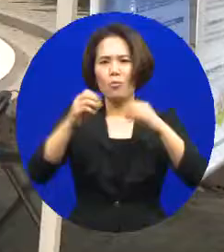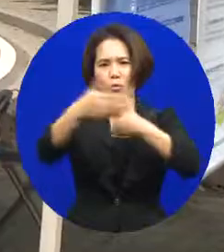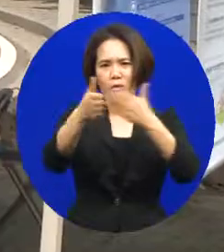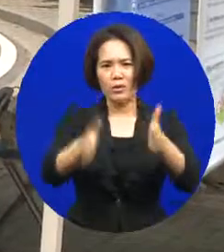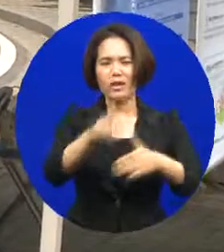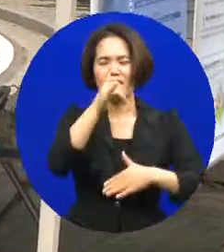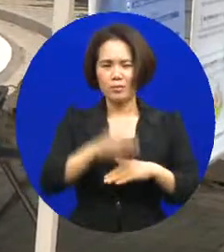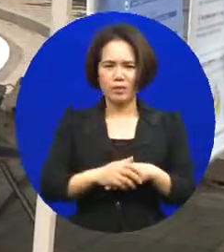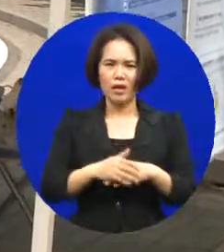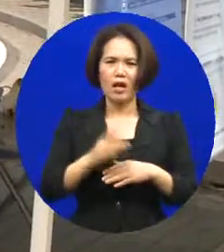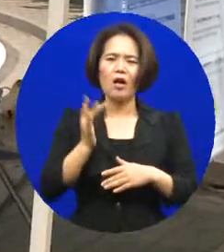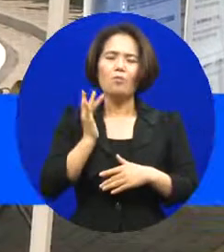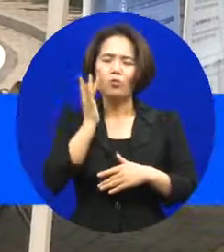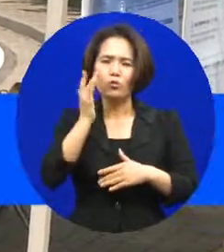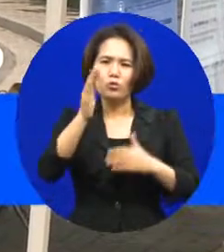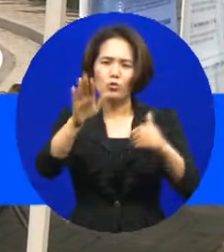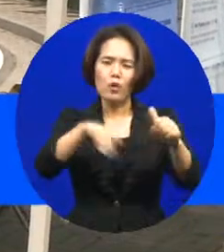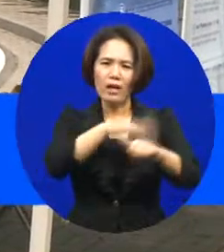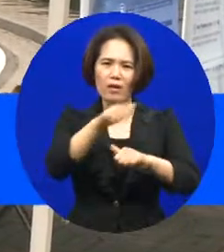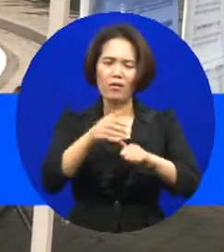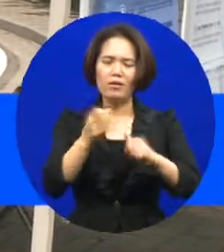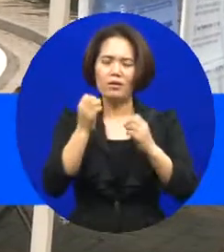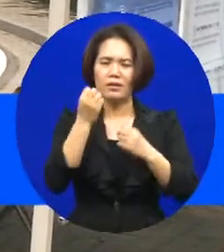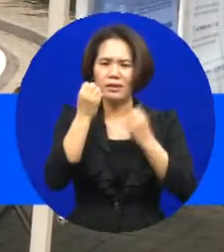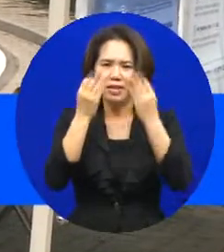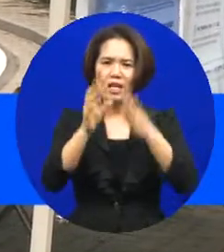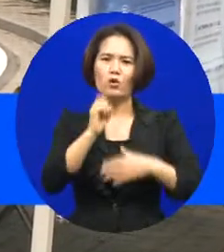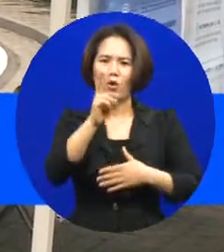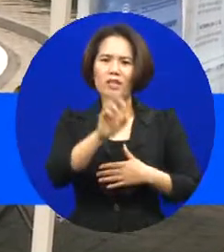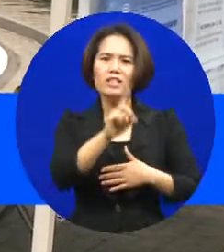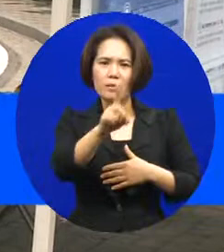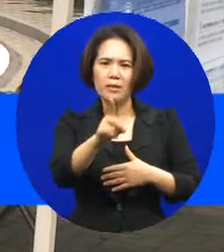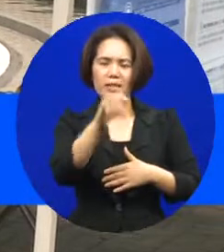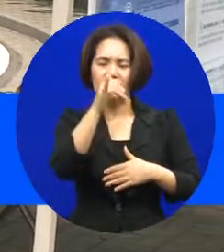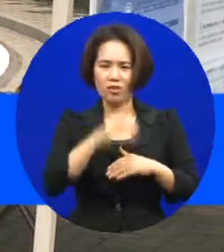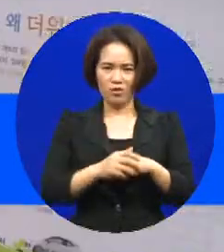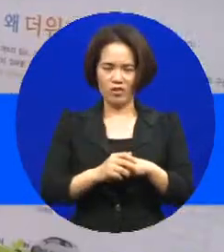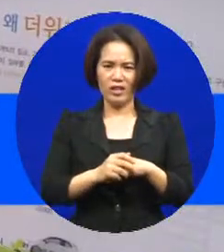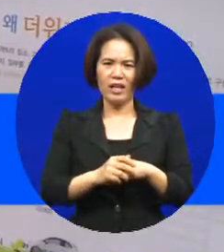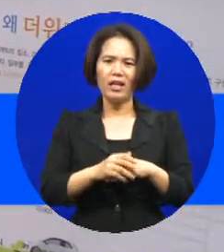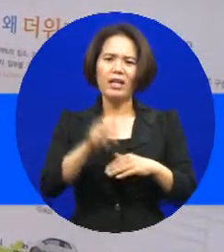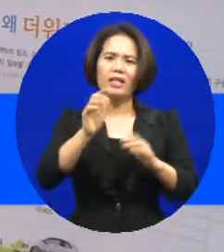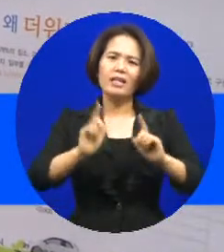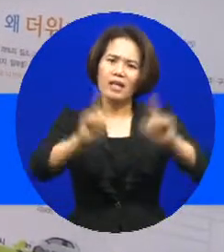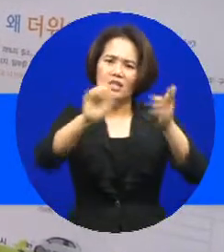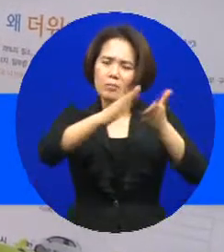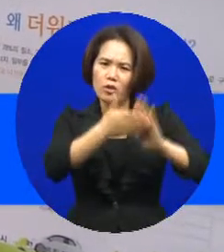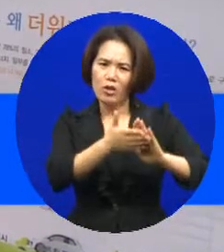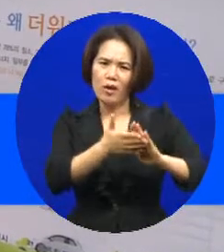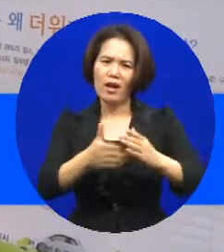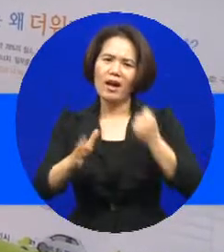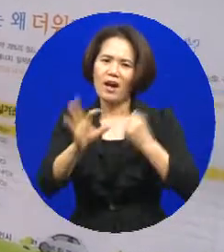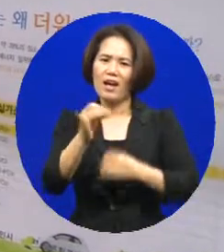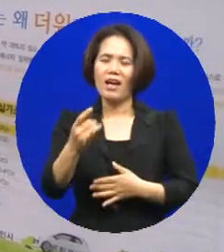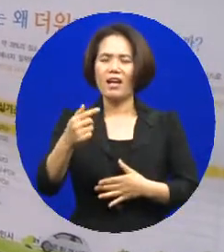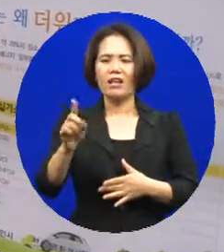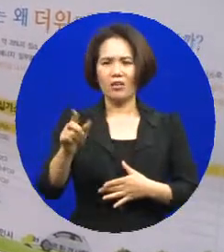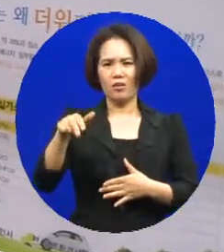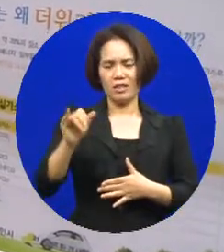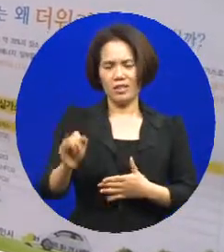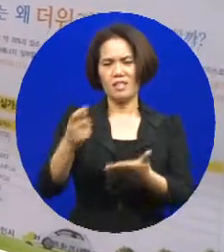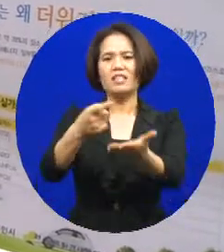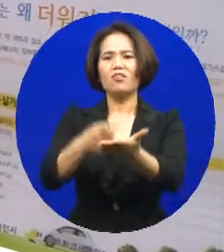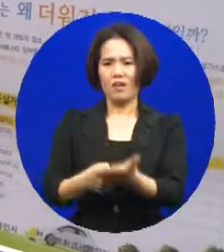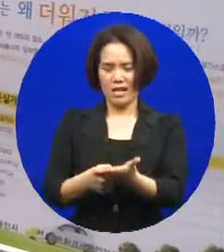마련됐습니다. 푸른환경 세용인 20일 실천협의회와 함께 선보인 홍보 부스에는 기후변화와 에너지 절약,